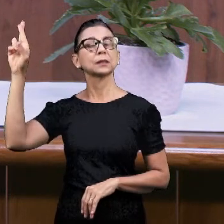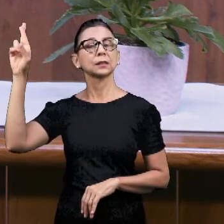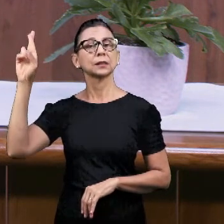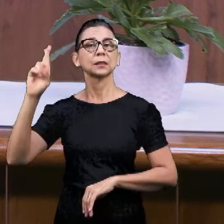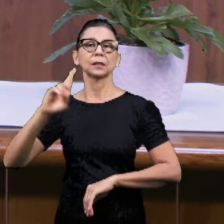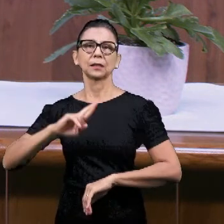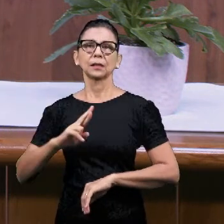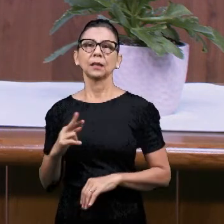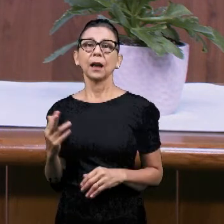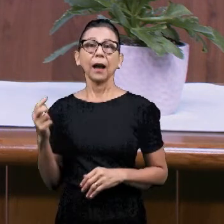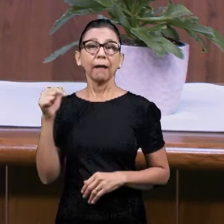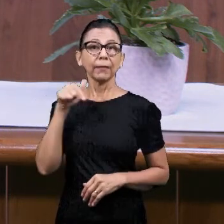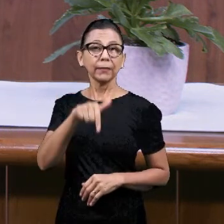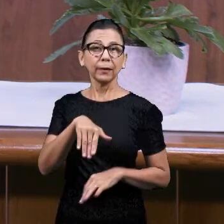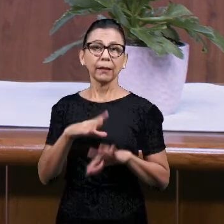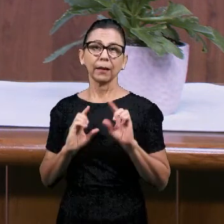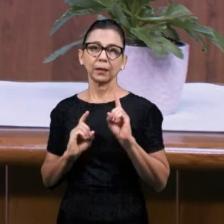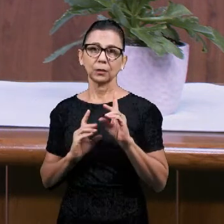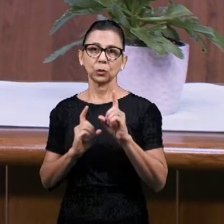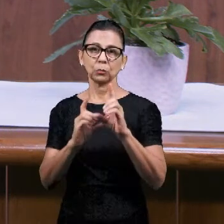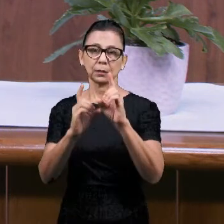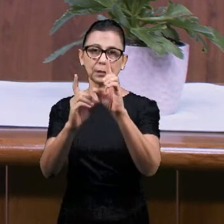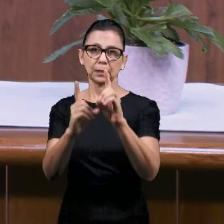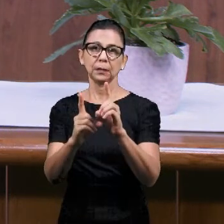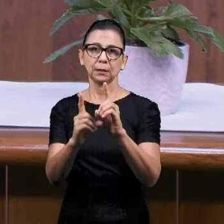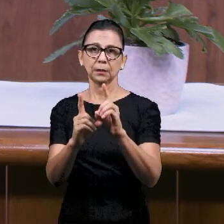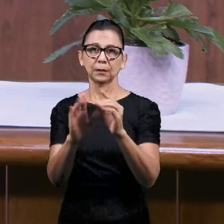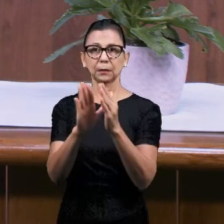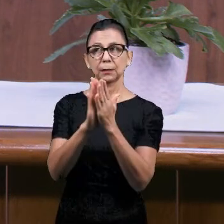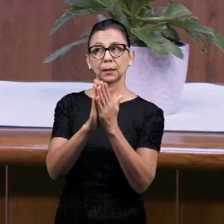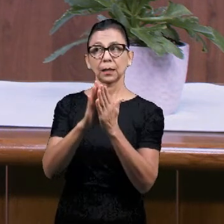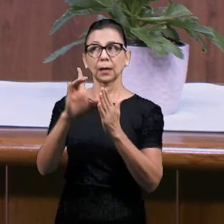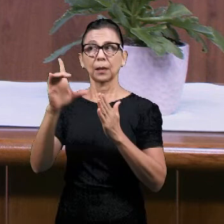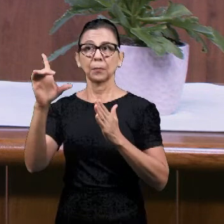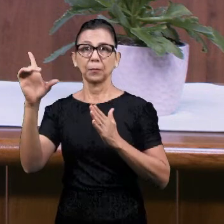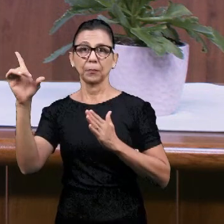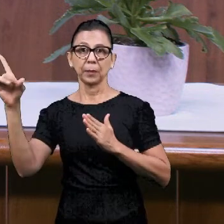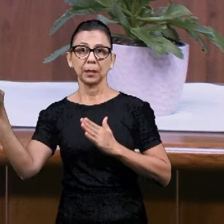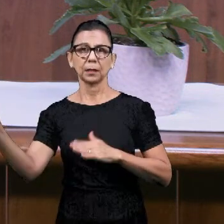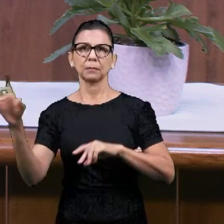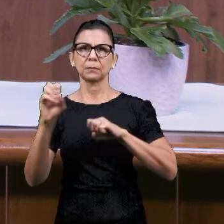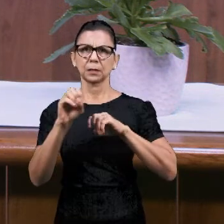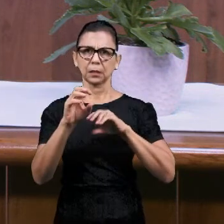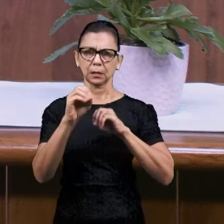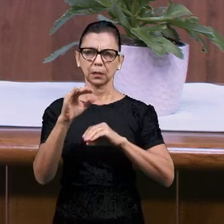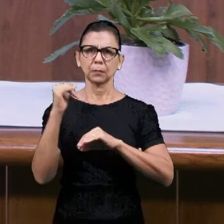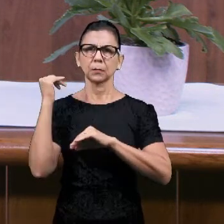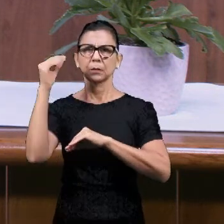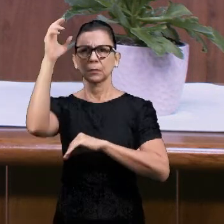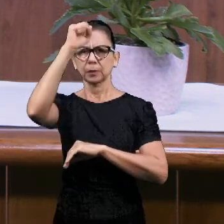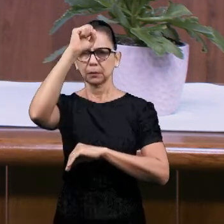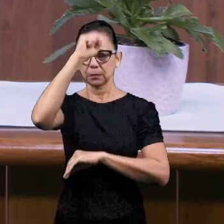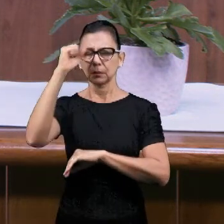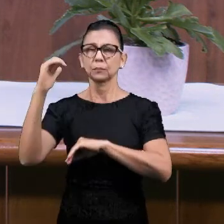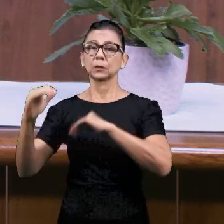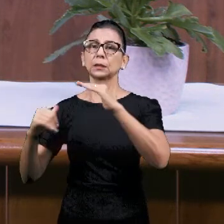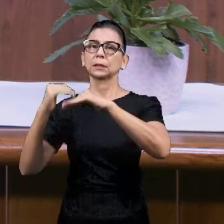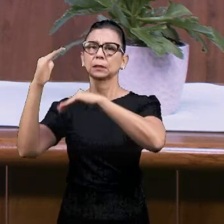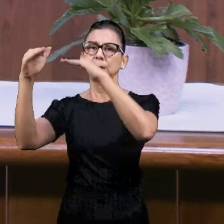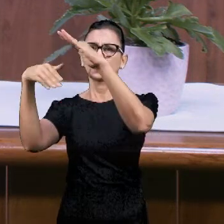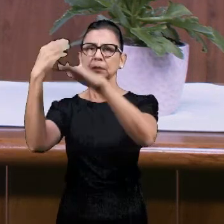la doctrine biblique est présentée. Nous apprenons et nous grandissons avec la parole du Seigneur,